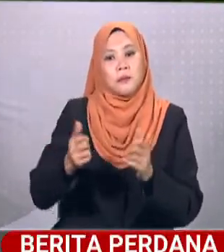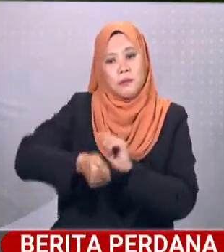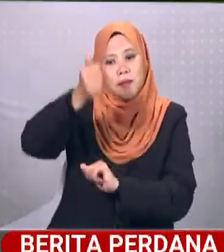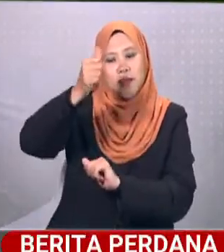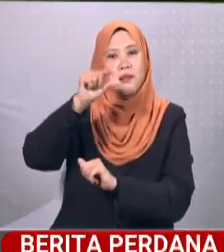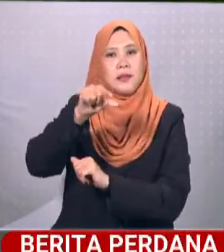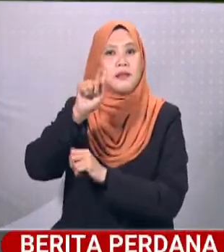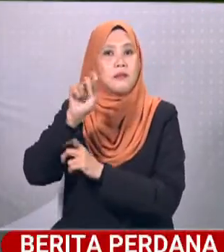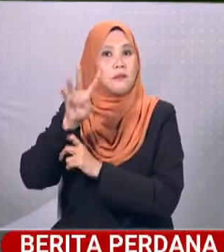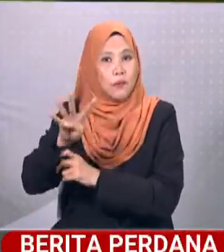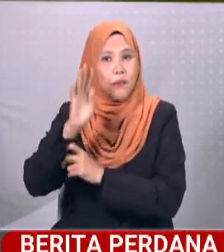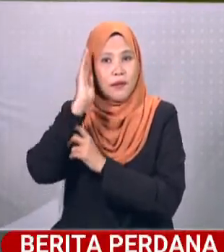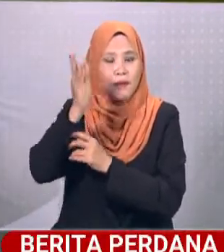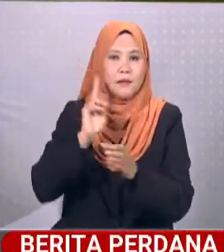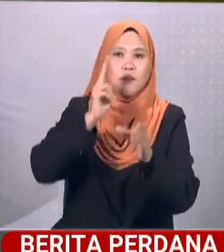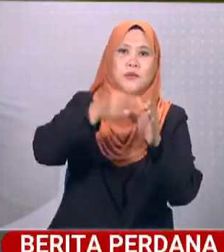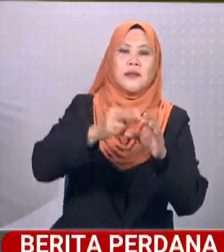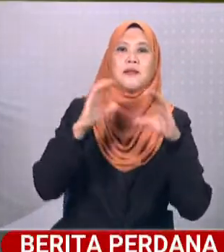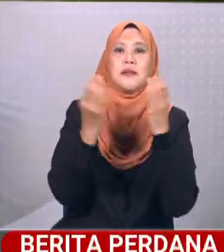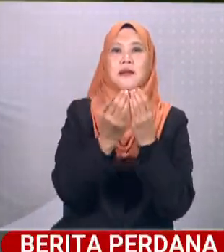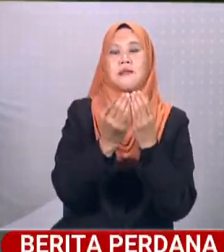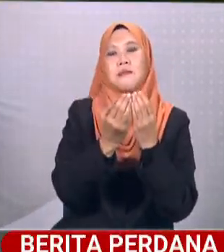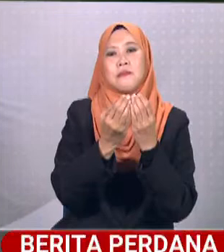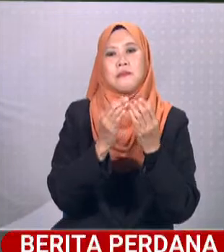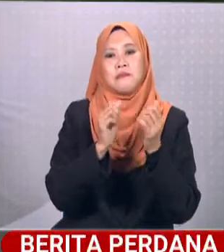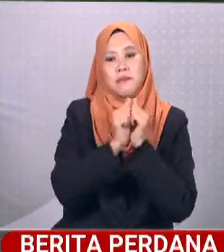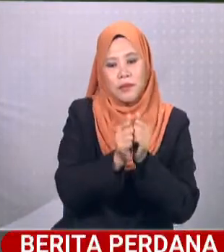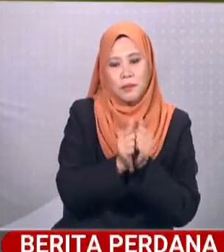kelas GT4 akan menyertai kelas pelumba